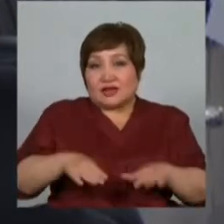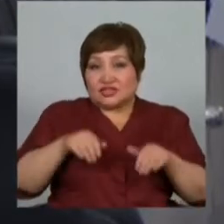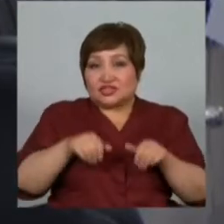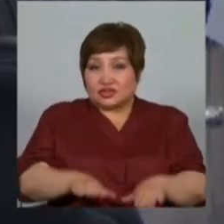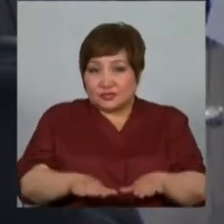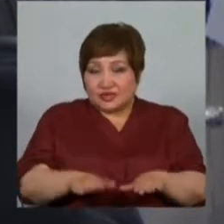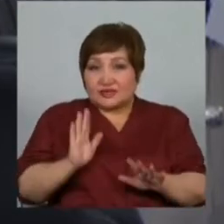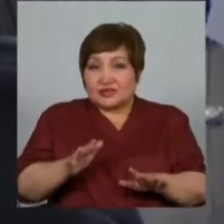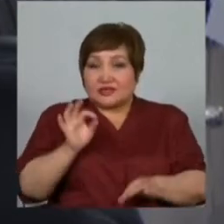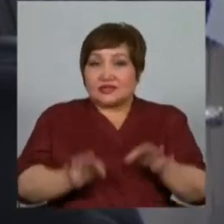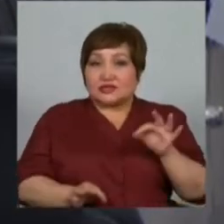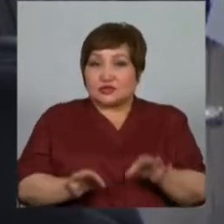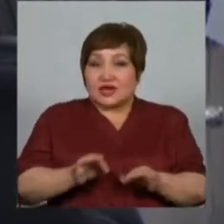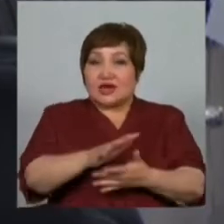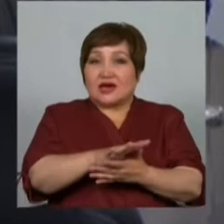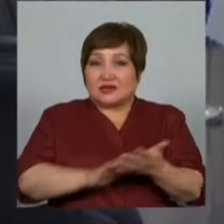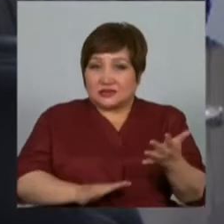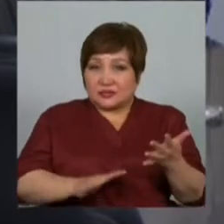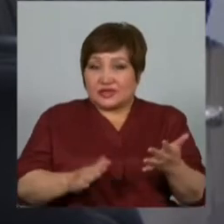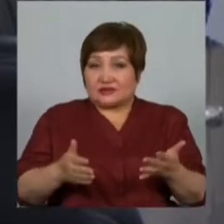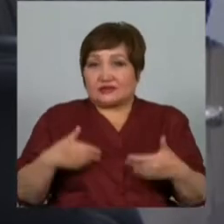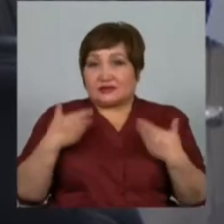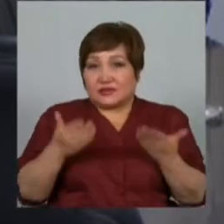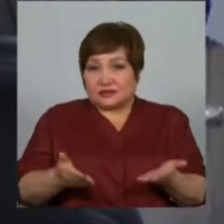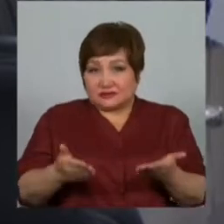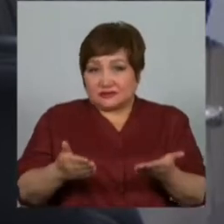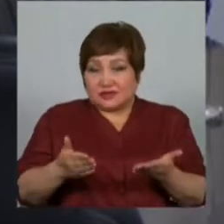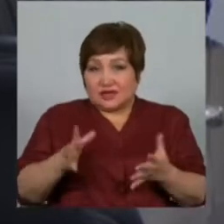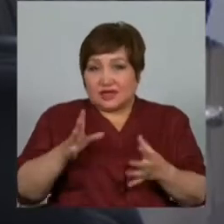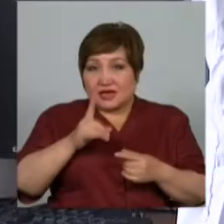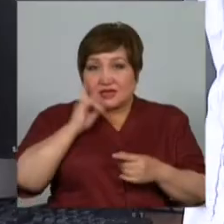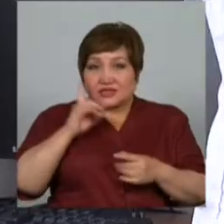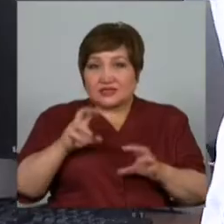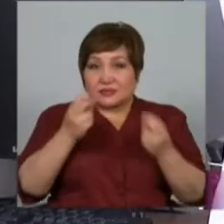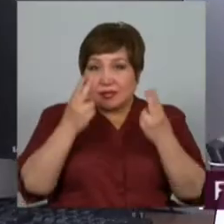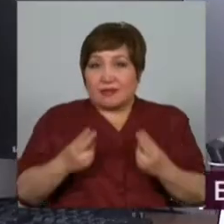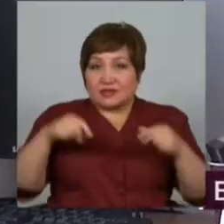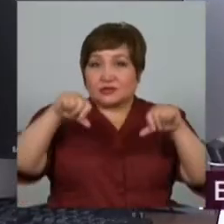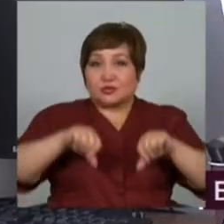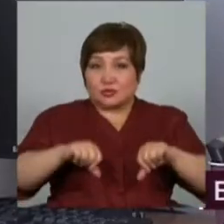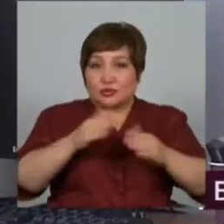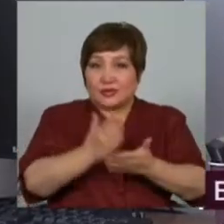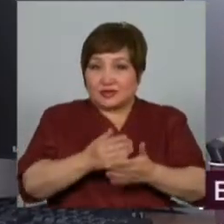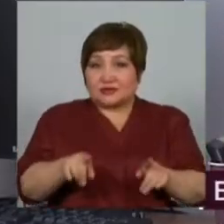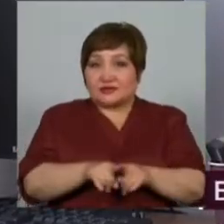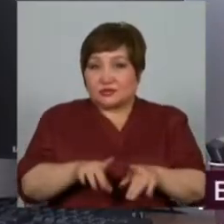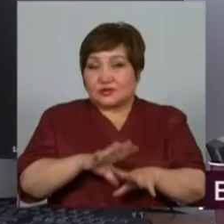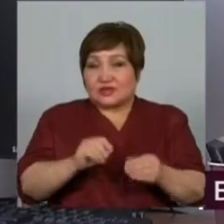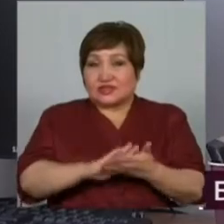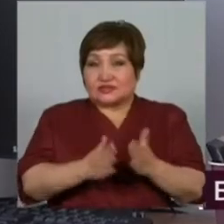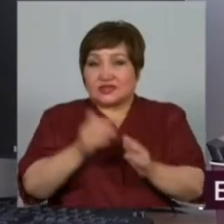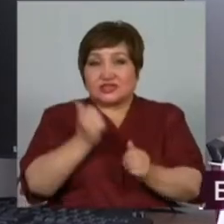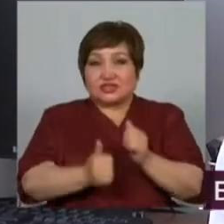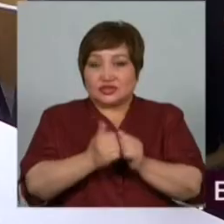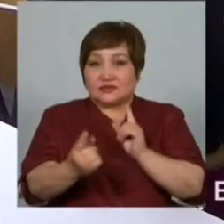сотқа арызбен жүгінуге жас маманның құқығы бар. Жалпы мұндай жағдайлар жиі кездеседі дейді